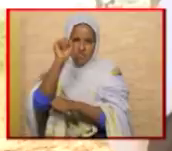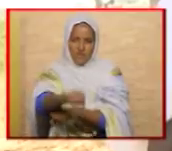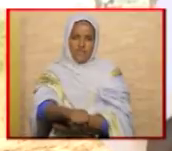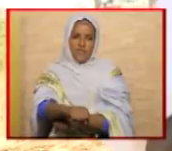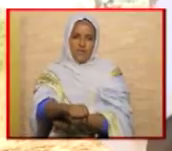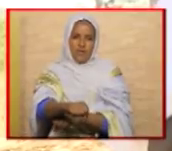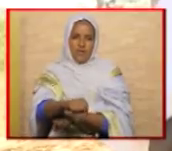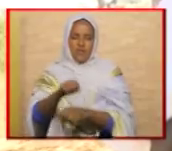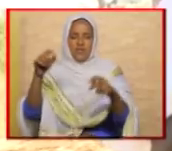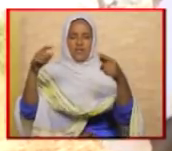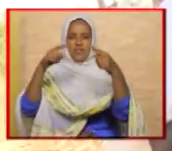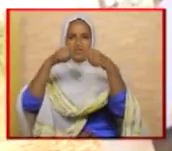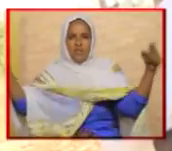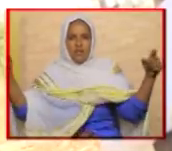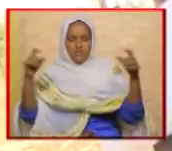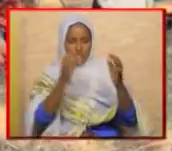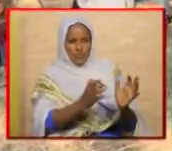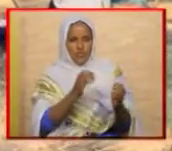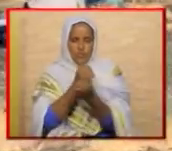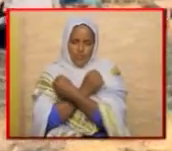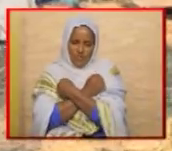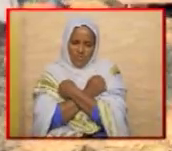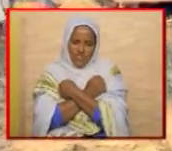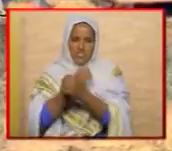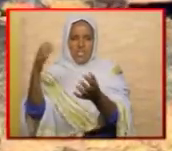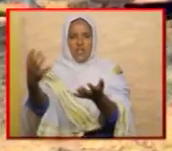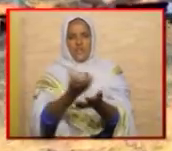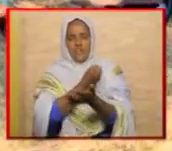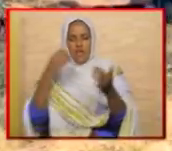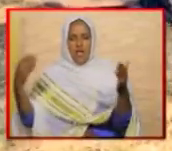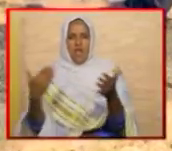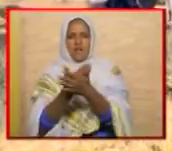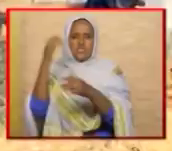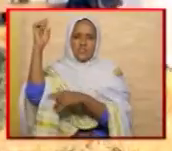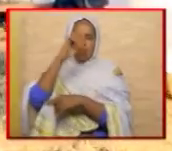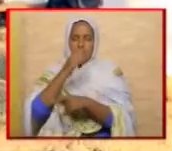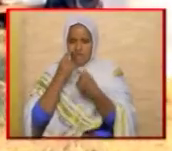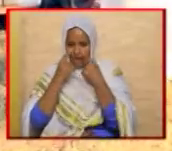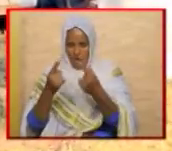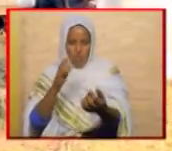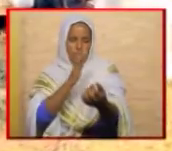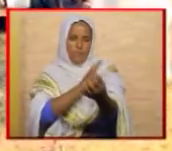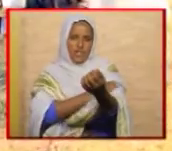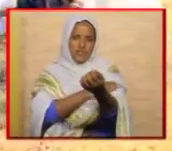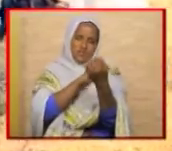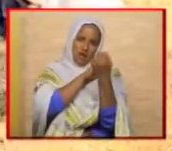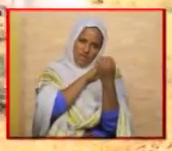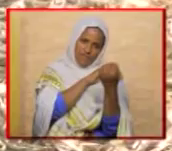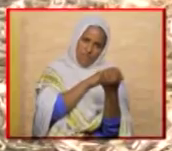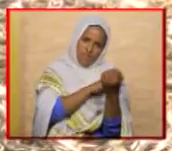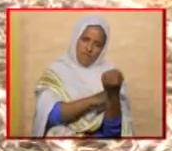አሸንፌ የጣላተን ግርዶሽ በፍቅርህ ገፍፌ አዲስ ቀን ካየሁኝ በክንድህ